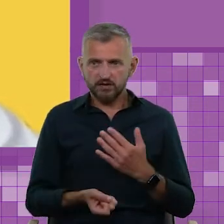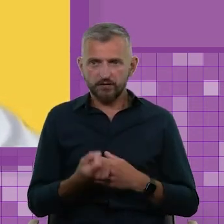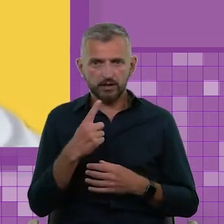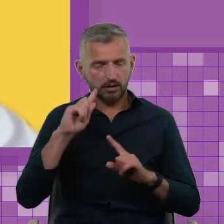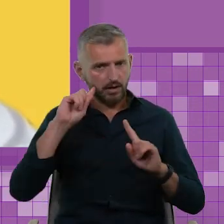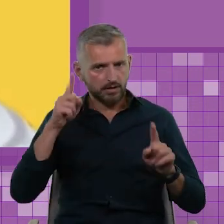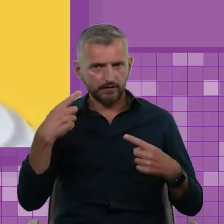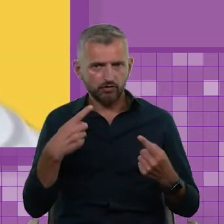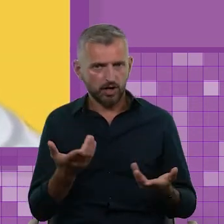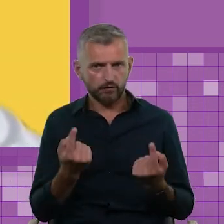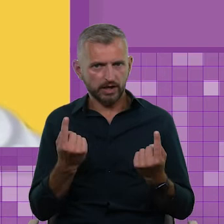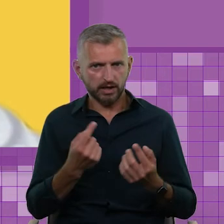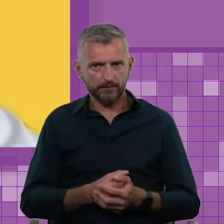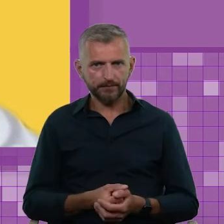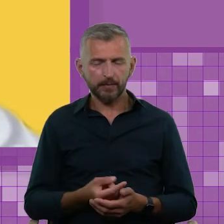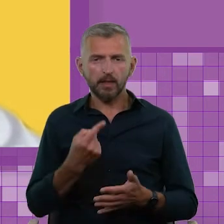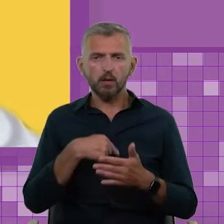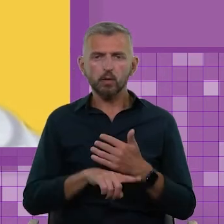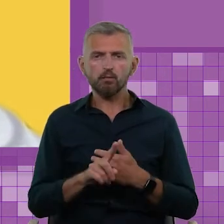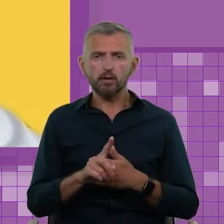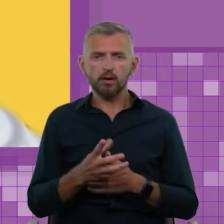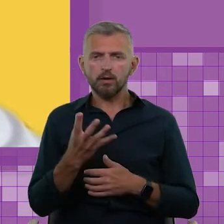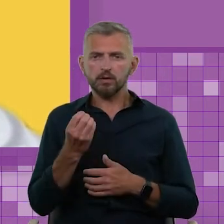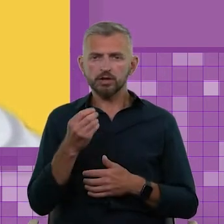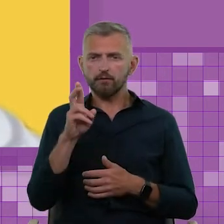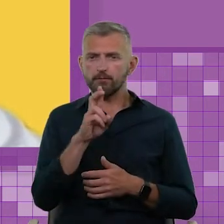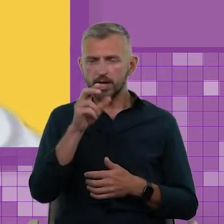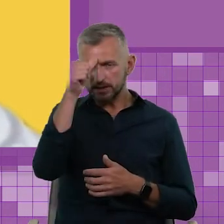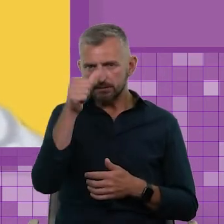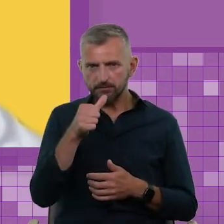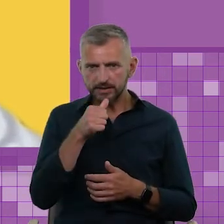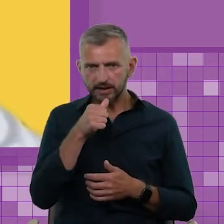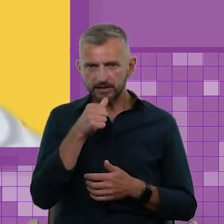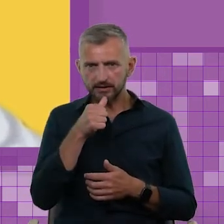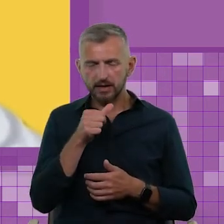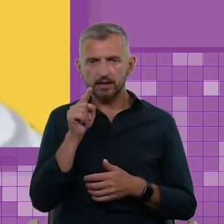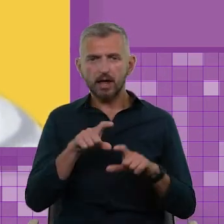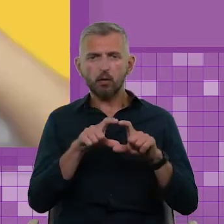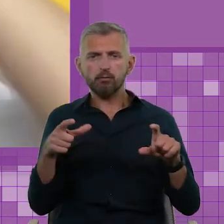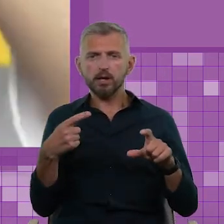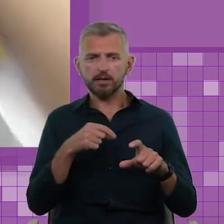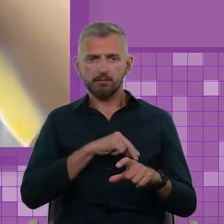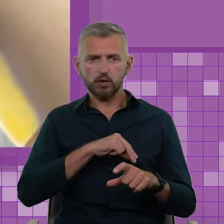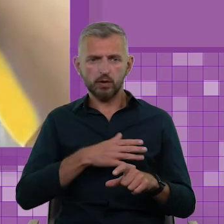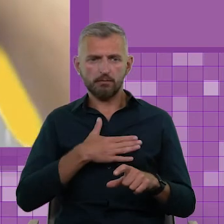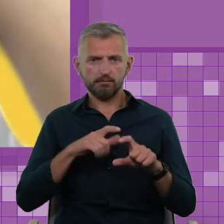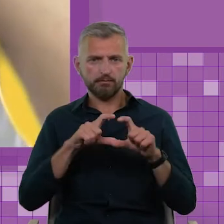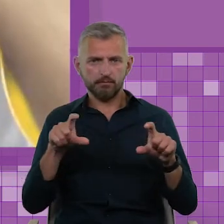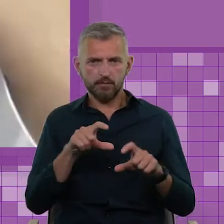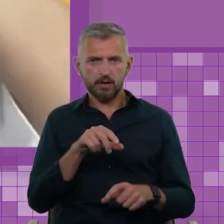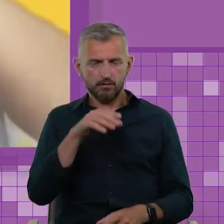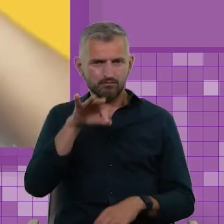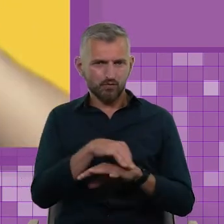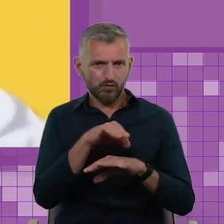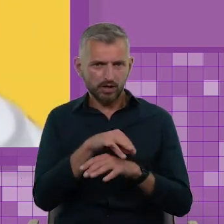просто надзвичайно велика. Так? Тому ще в березні місяці та компанія, в якій працює мій чоловік PepsiCo, вона